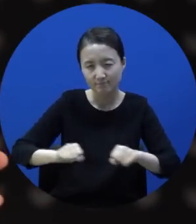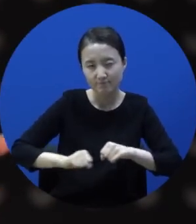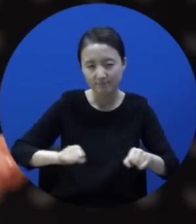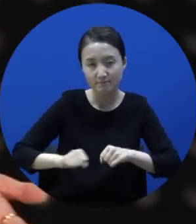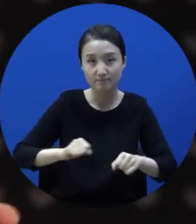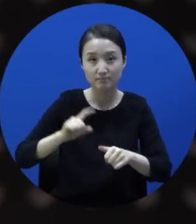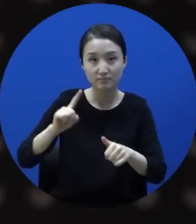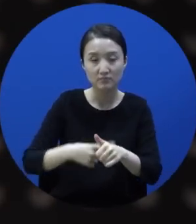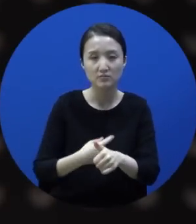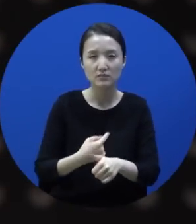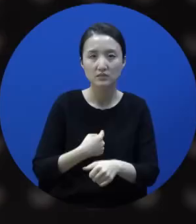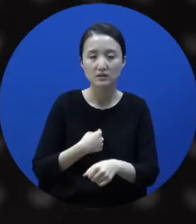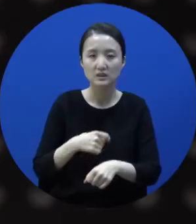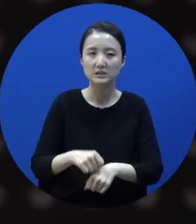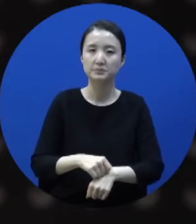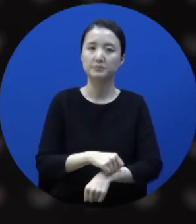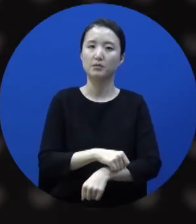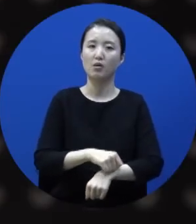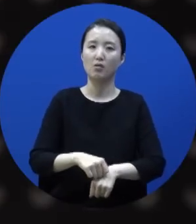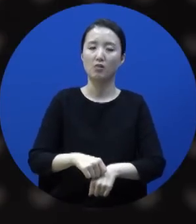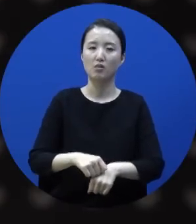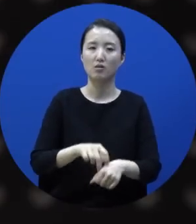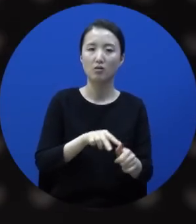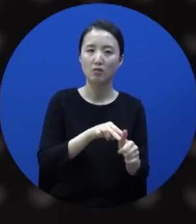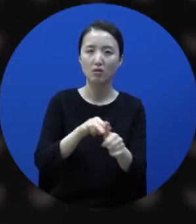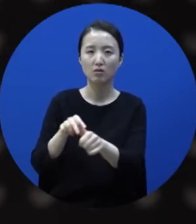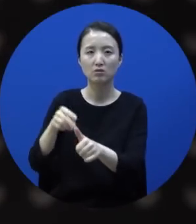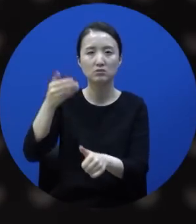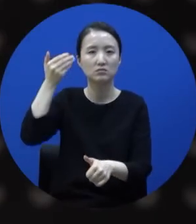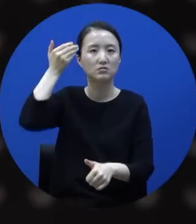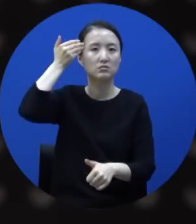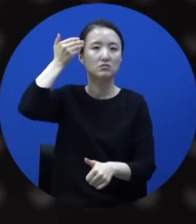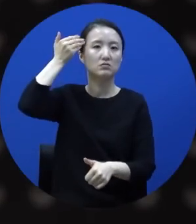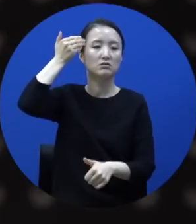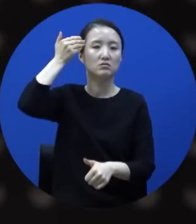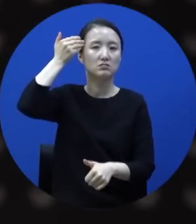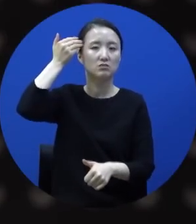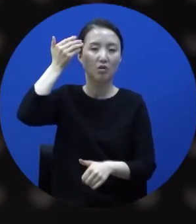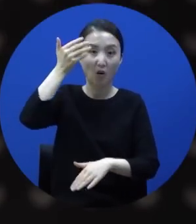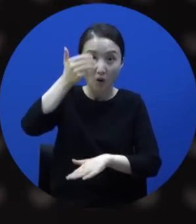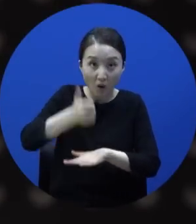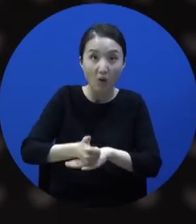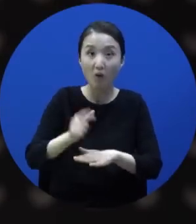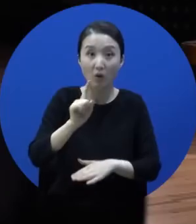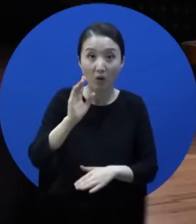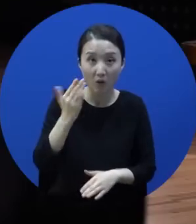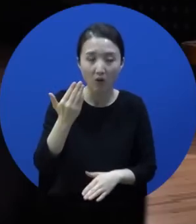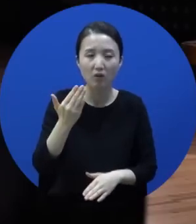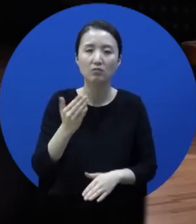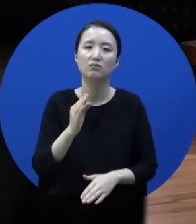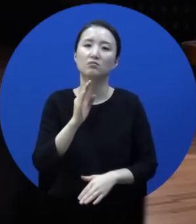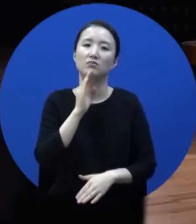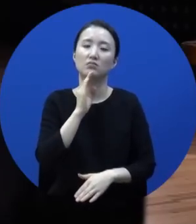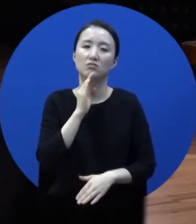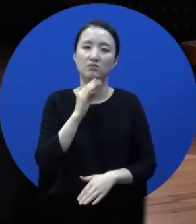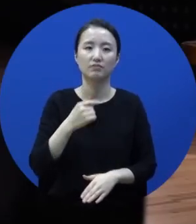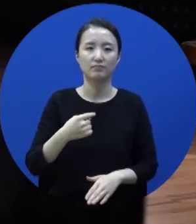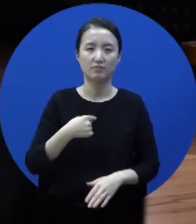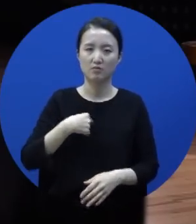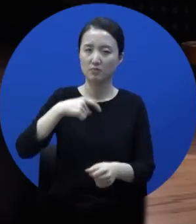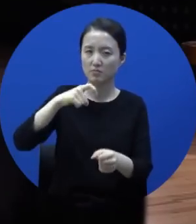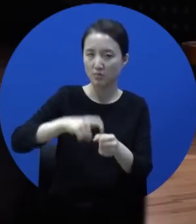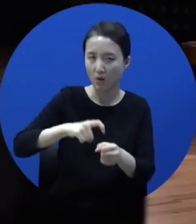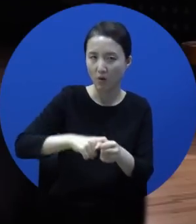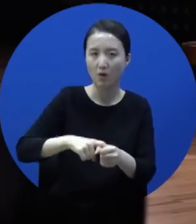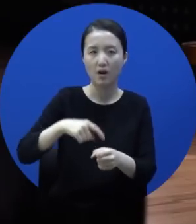아는 특별한 사람이 될 수 있는 단계까지 올 거 아니에요. 그때가 되면 그때는 내가 비즈니스를 위한, 그리고